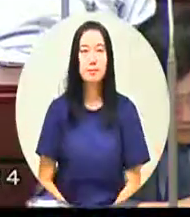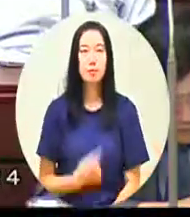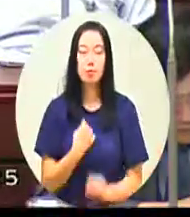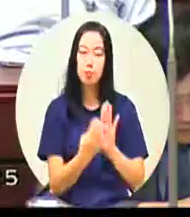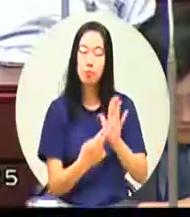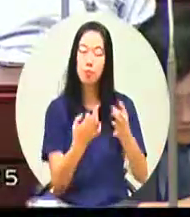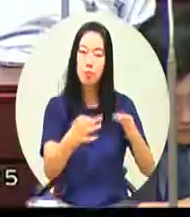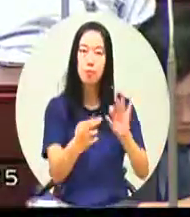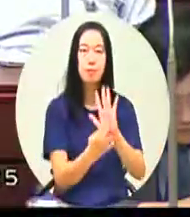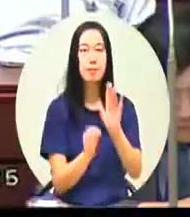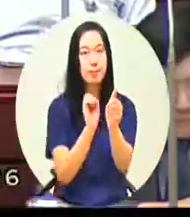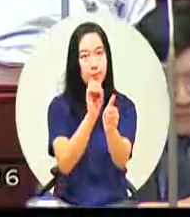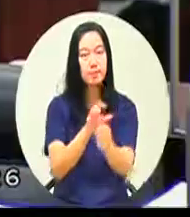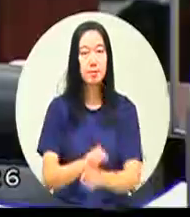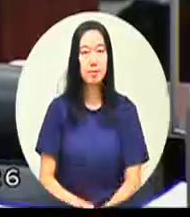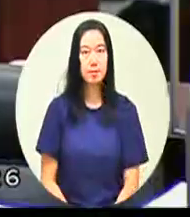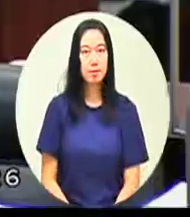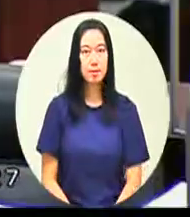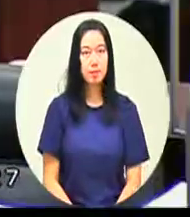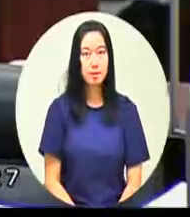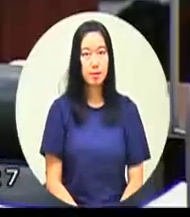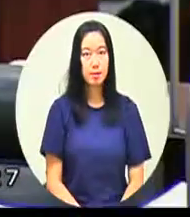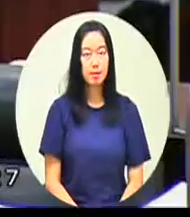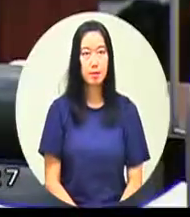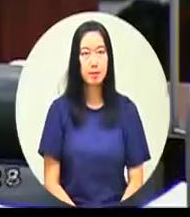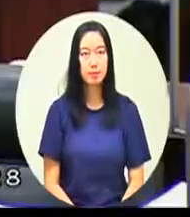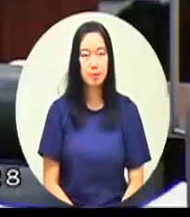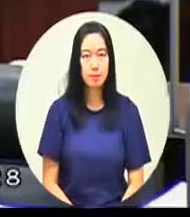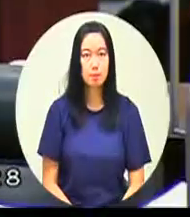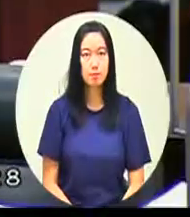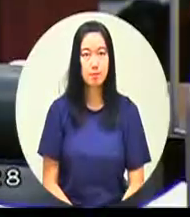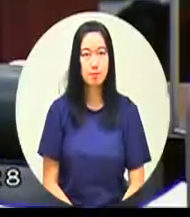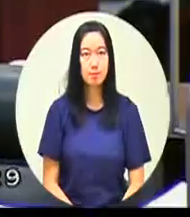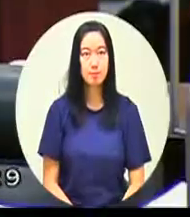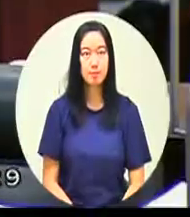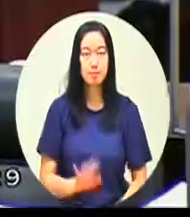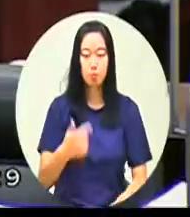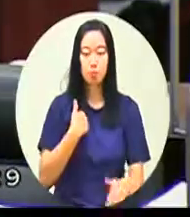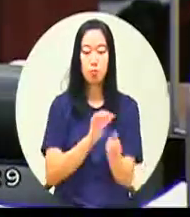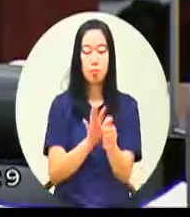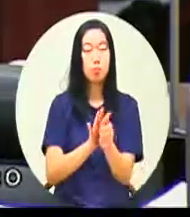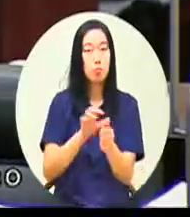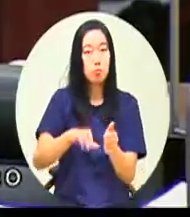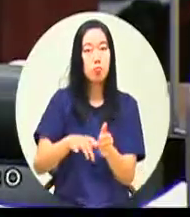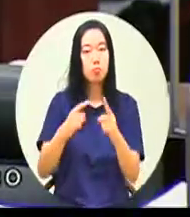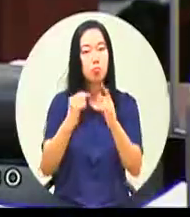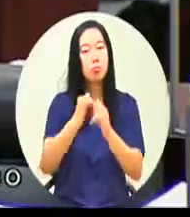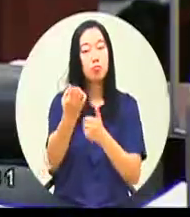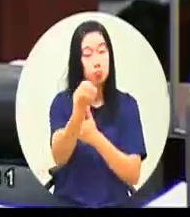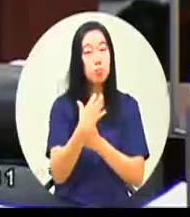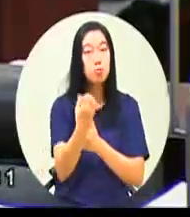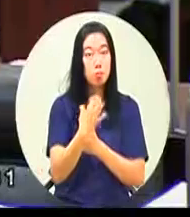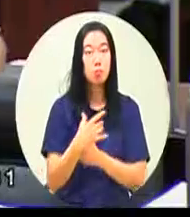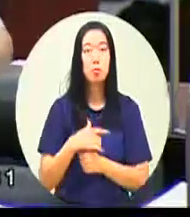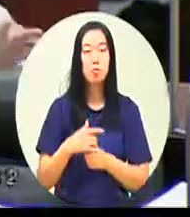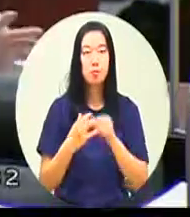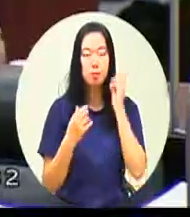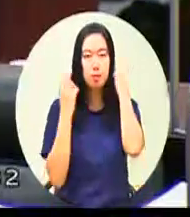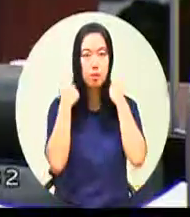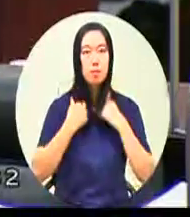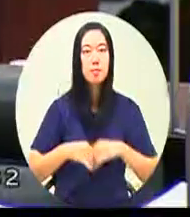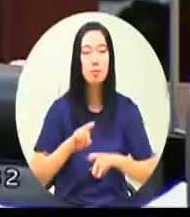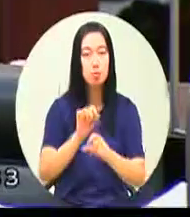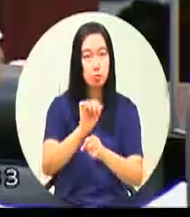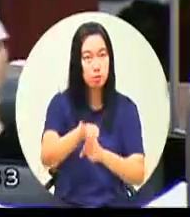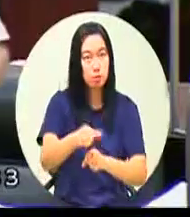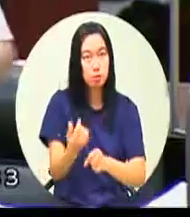个说明。好、哦，谢谢。 好，这个都是民众啊一直向我们服务处反映的。好、啊，希望讲经理也到任了哈、哦，至于这些还没